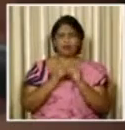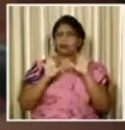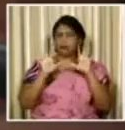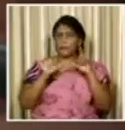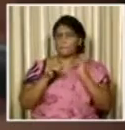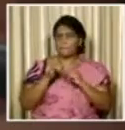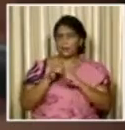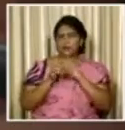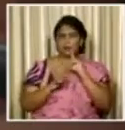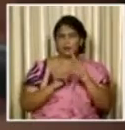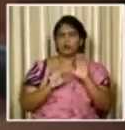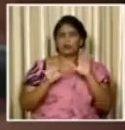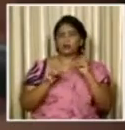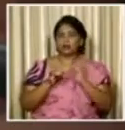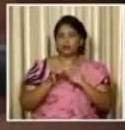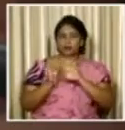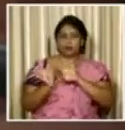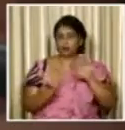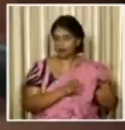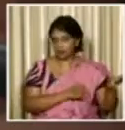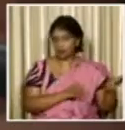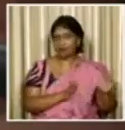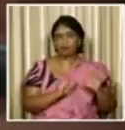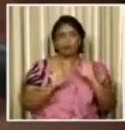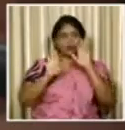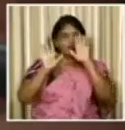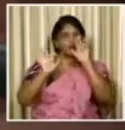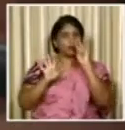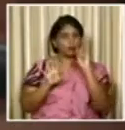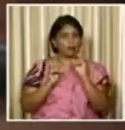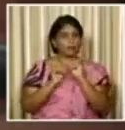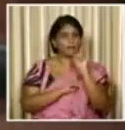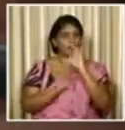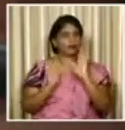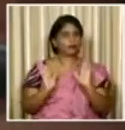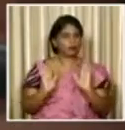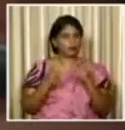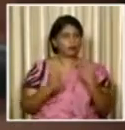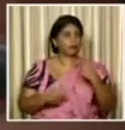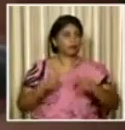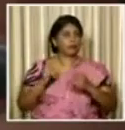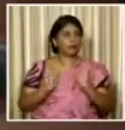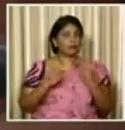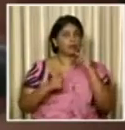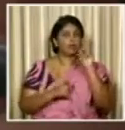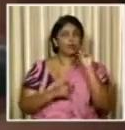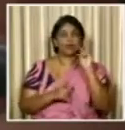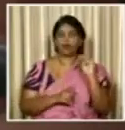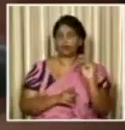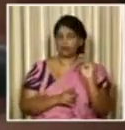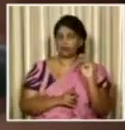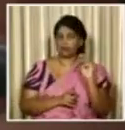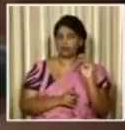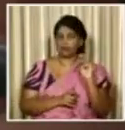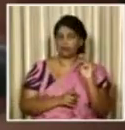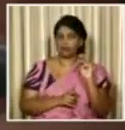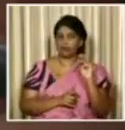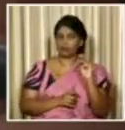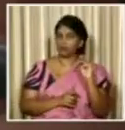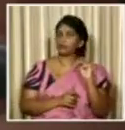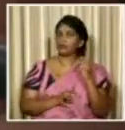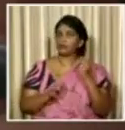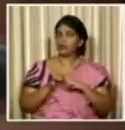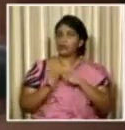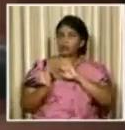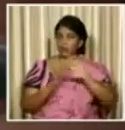තිබුණා. හැබැයි ප්‍රශ්න අයින් කරා. 9:00 පාර්ලිමේන්තු පටන් ගත්තා. විවාද පටන් ගත්තා 11:00. ප්‍රශ්න